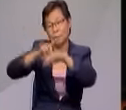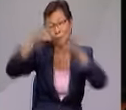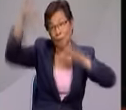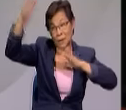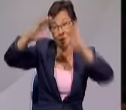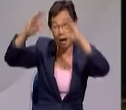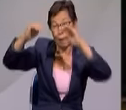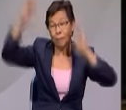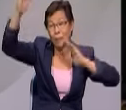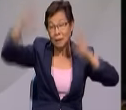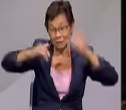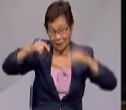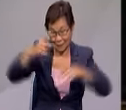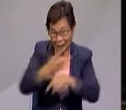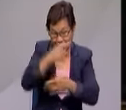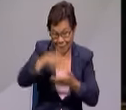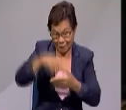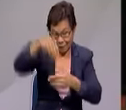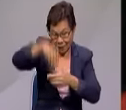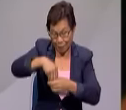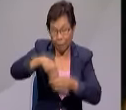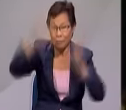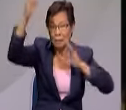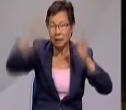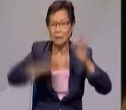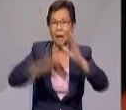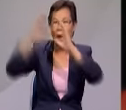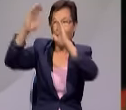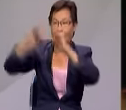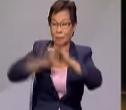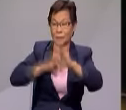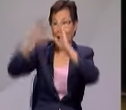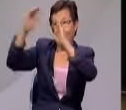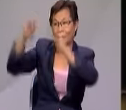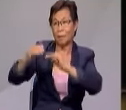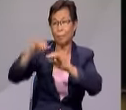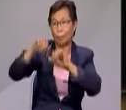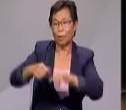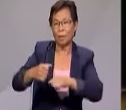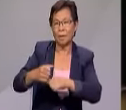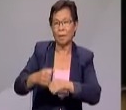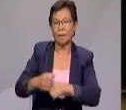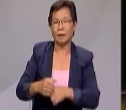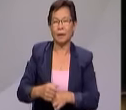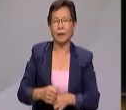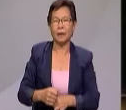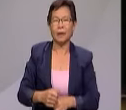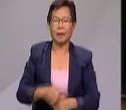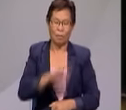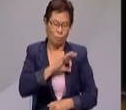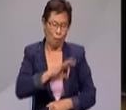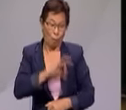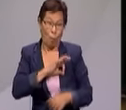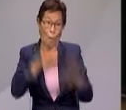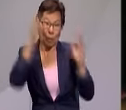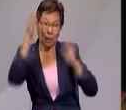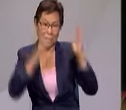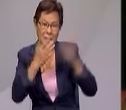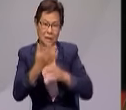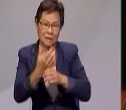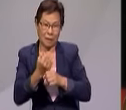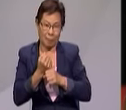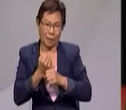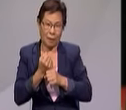kan dan so harap saya boleh ambil home win advantage ni dan